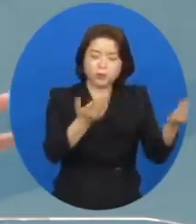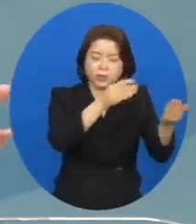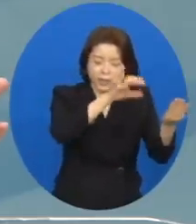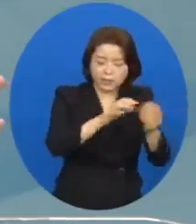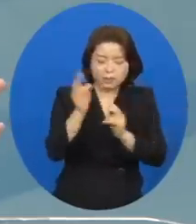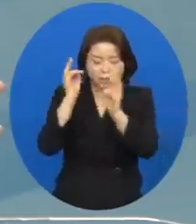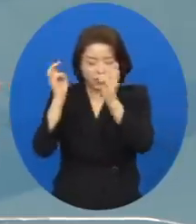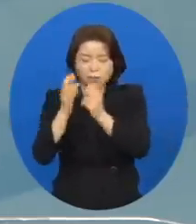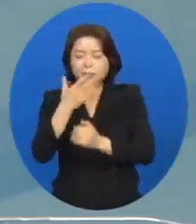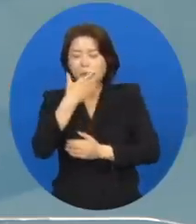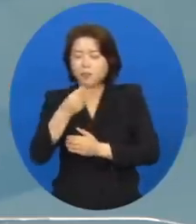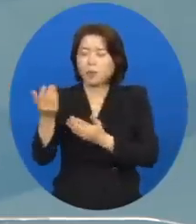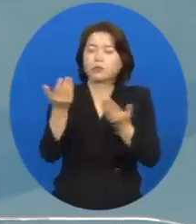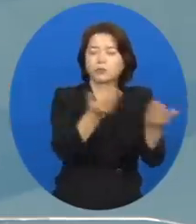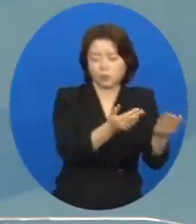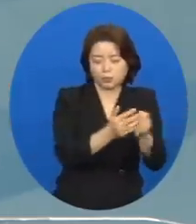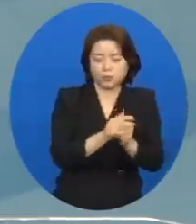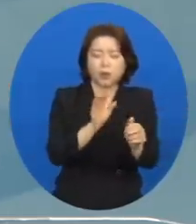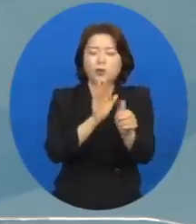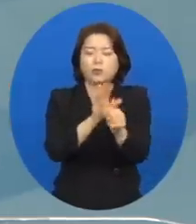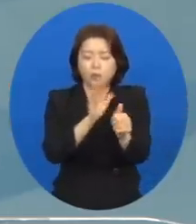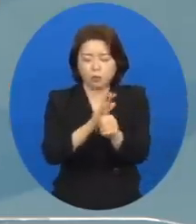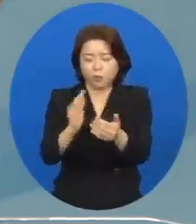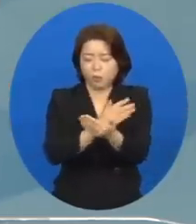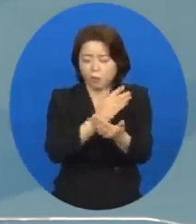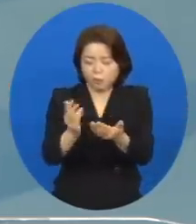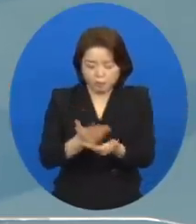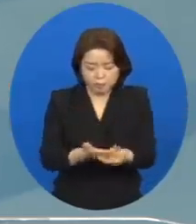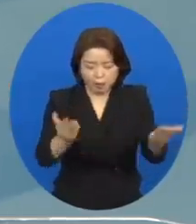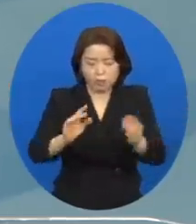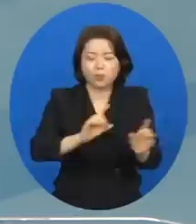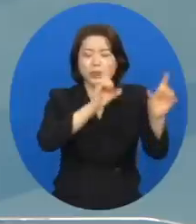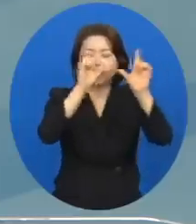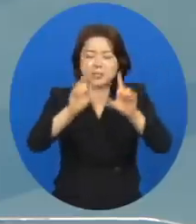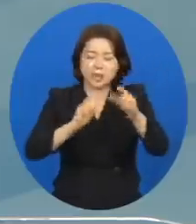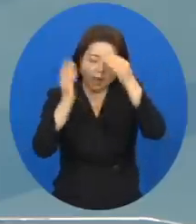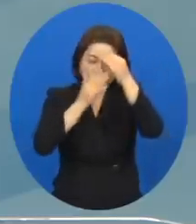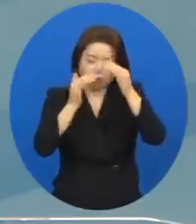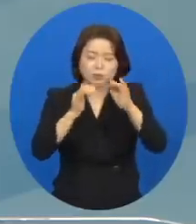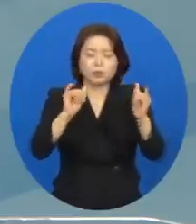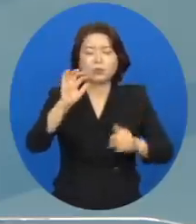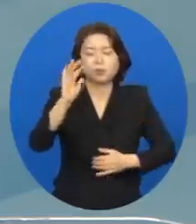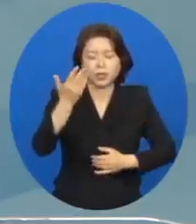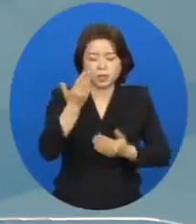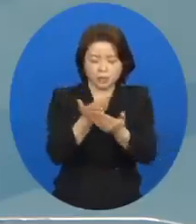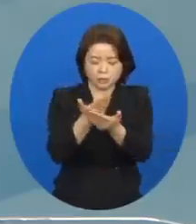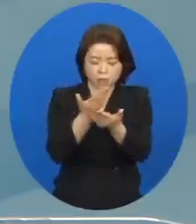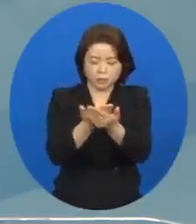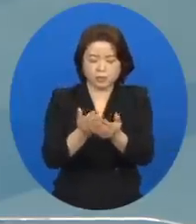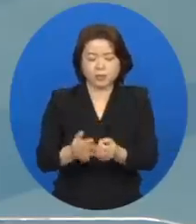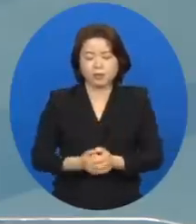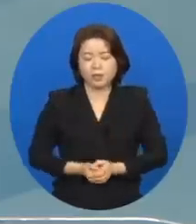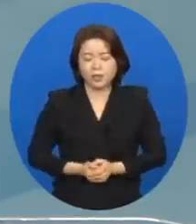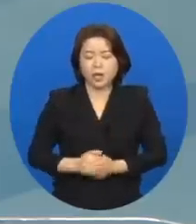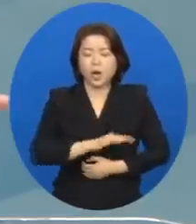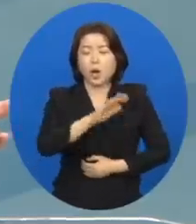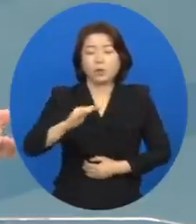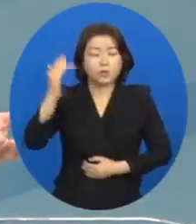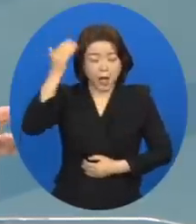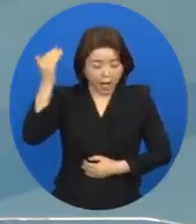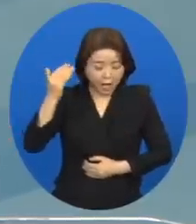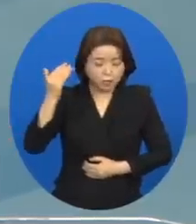주여 복을 주셔서 돕고 베풀고 사는 성도들이 다 되게 하여 주옵소서.